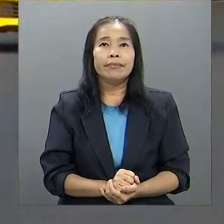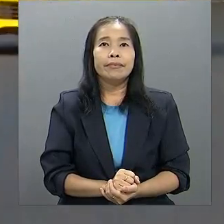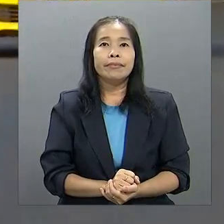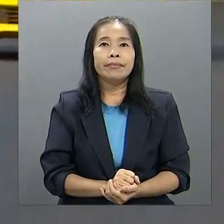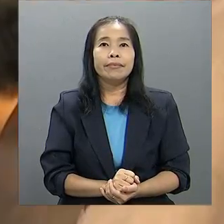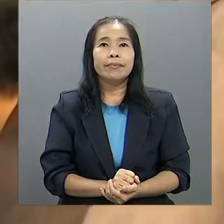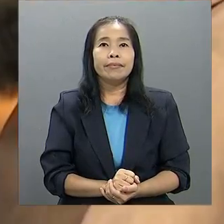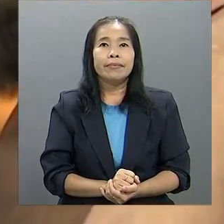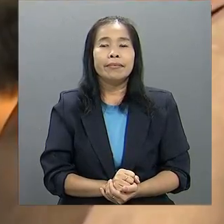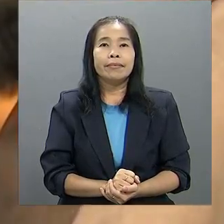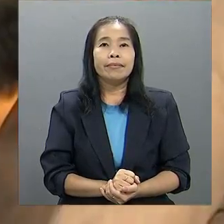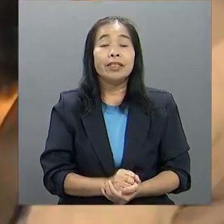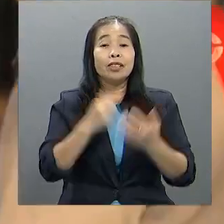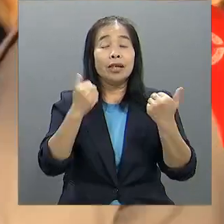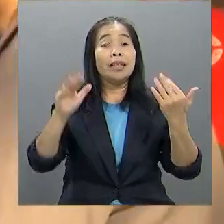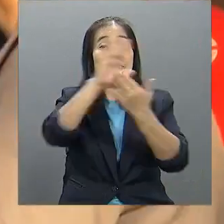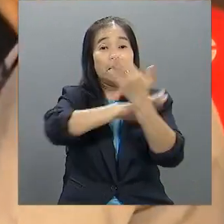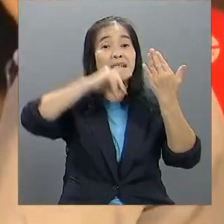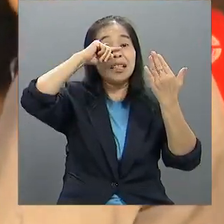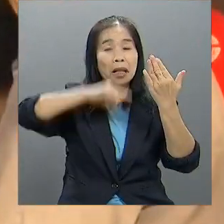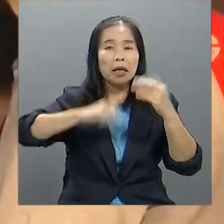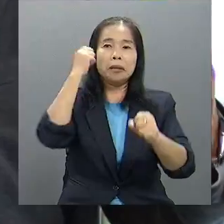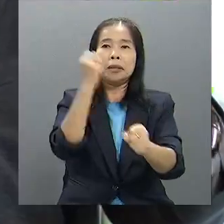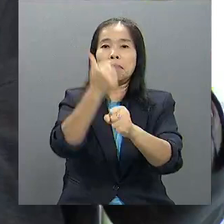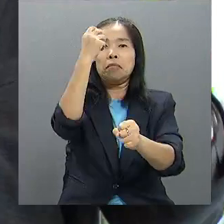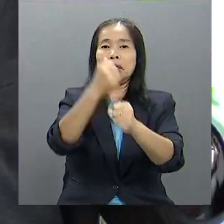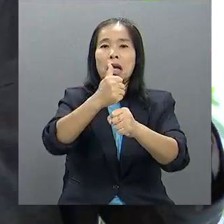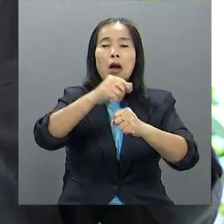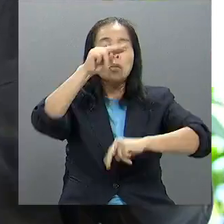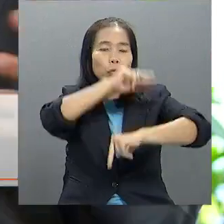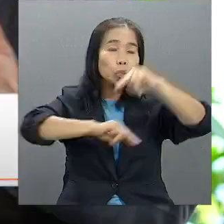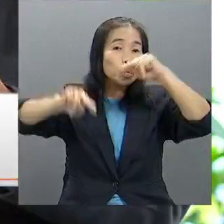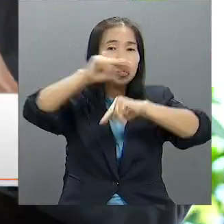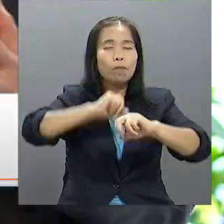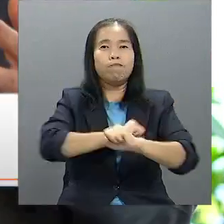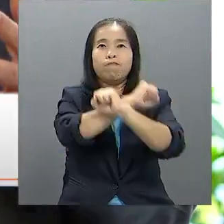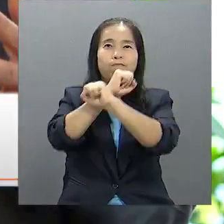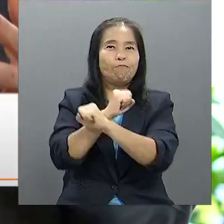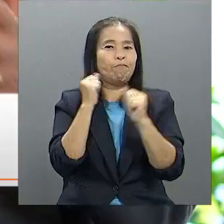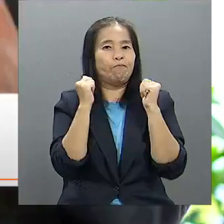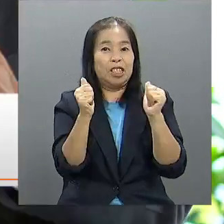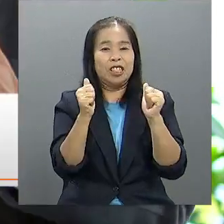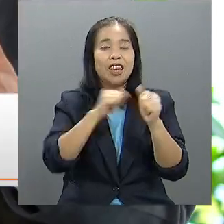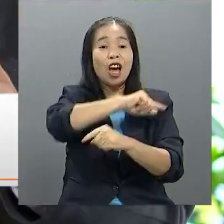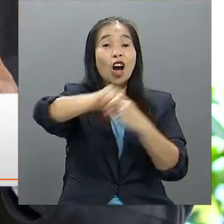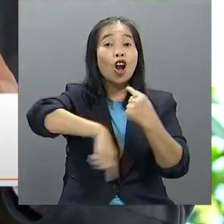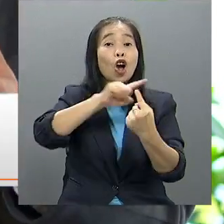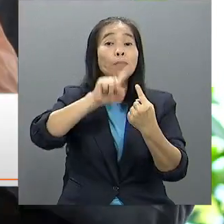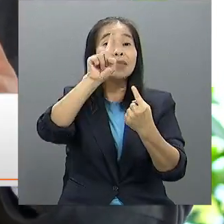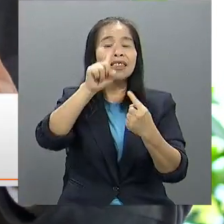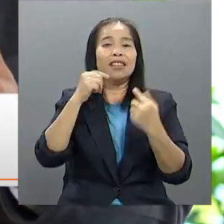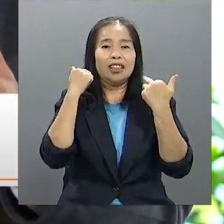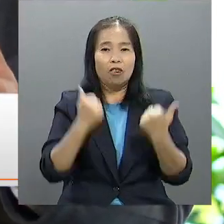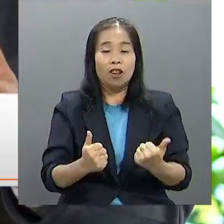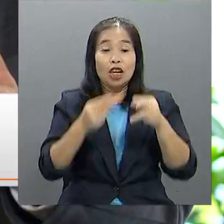ประเทศไทยเราสามารถควบคุมโควิดระลอกแรกได้ดีมากจนกระทั่งเราไม่มีผู้ป่วยที่ติดเชื้อในประเทศ